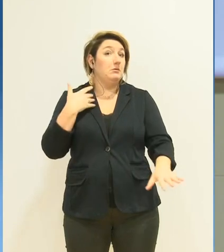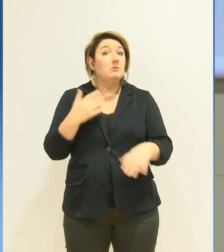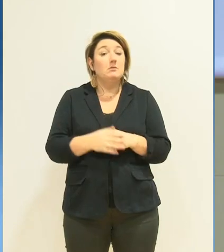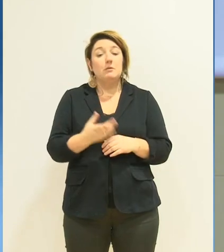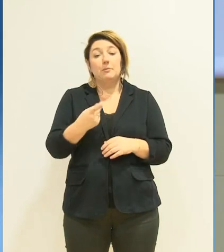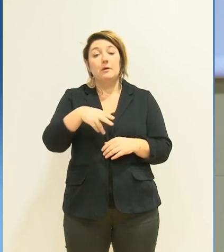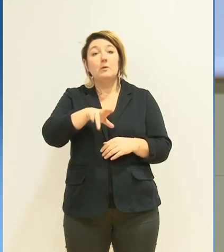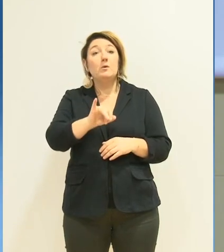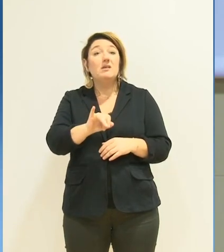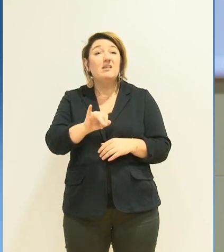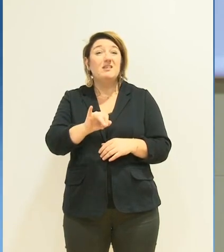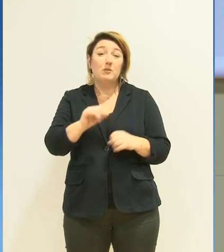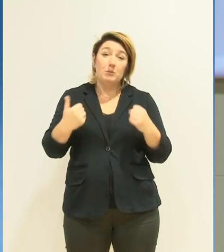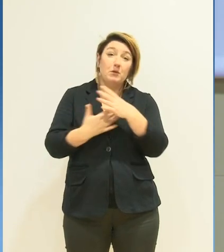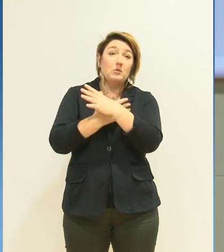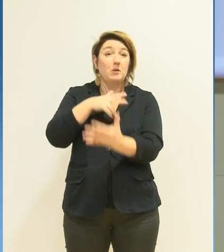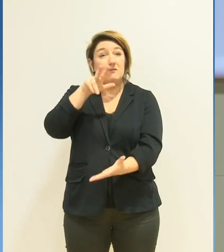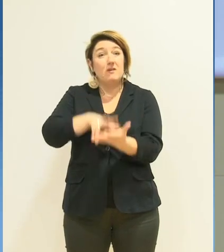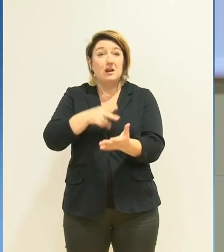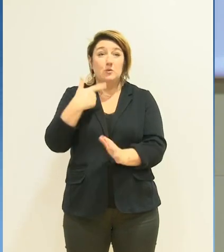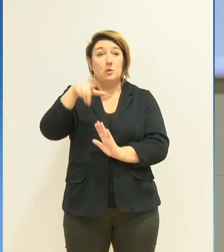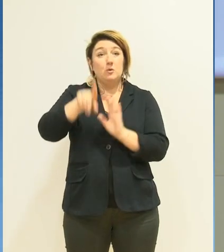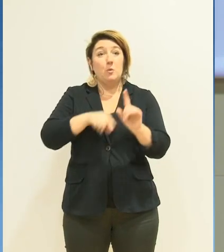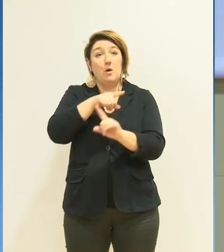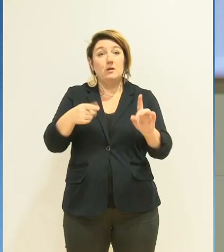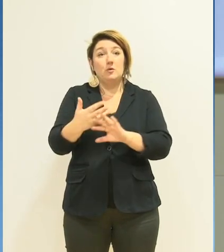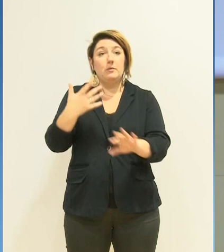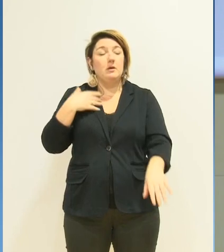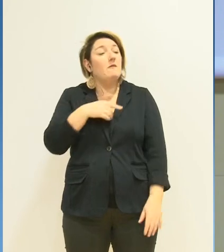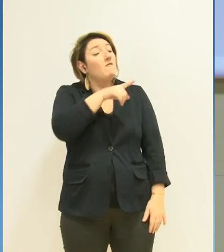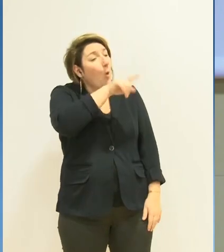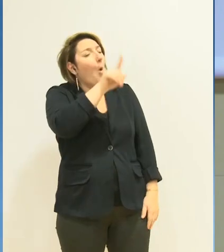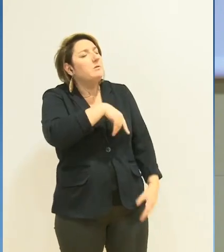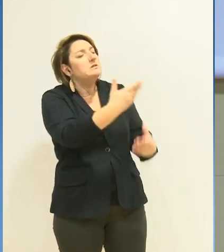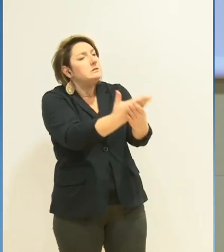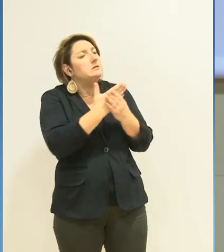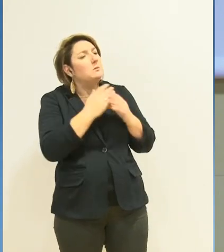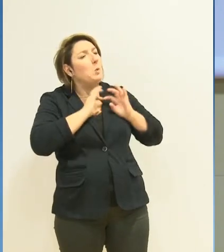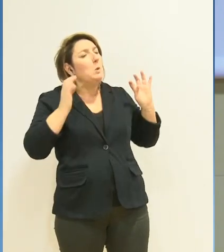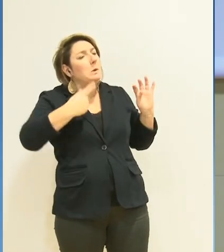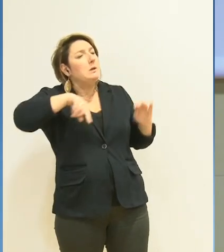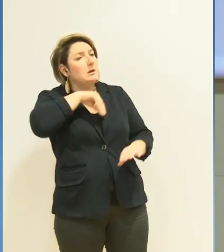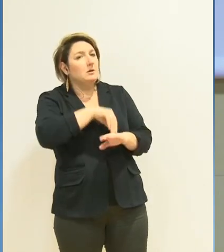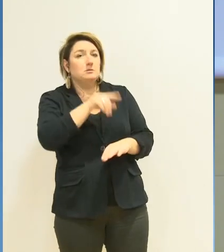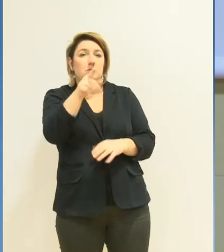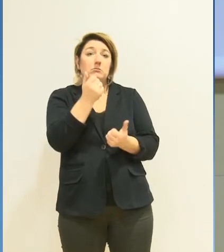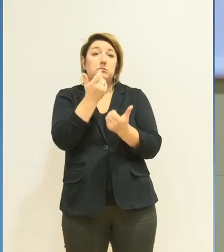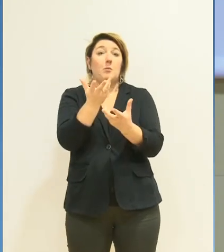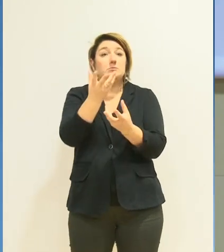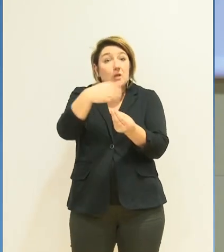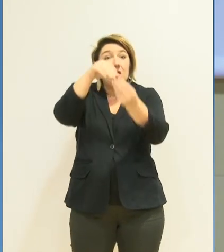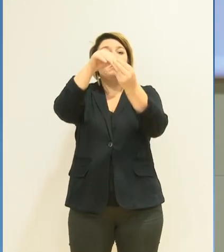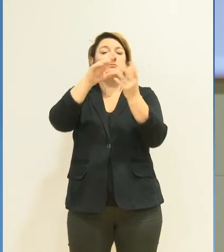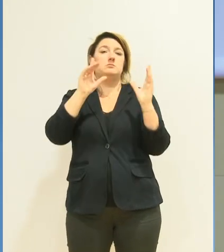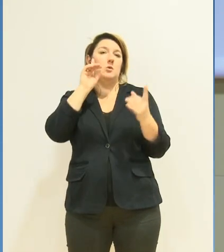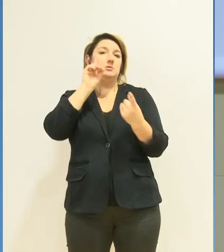du pays lui par la métropole ça fait donc deux mois et demi vous avez américaine il est conseillé ce qui vous a été proposé c'était un plus pour que vous puissiez avoir